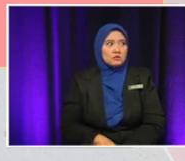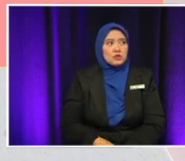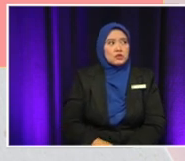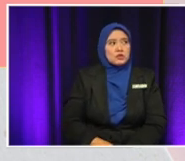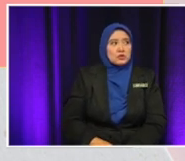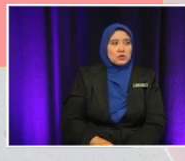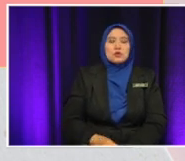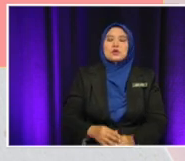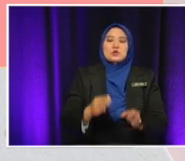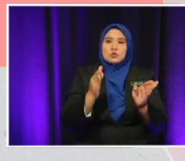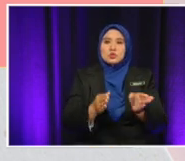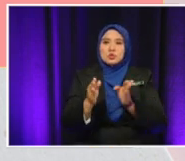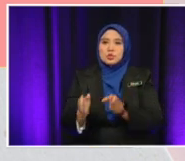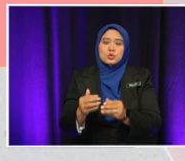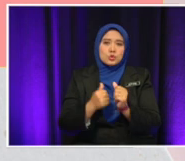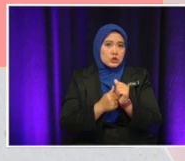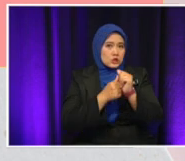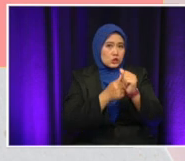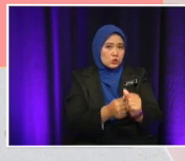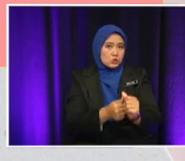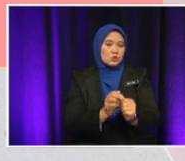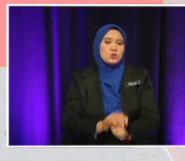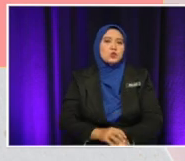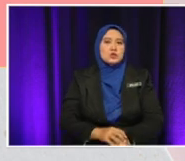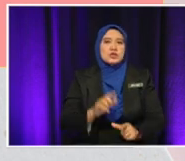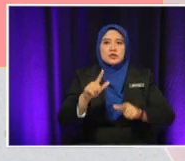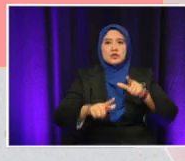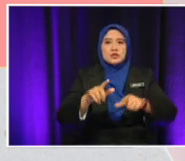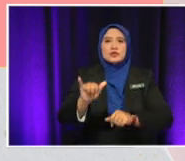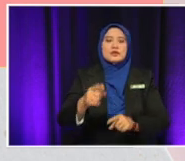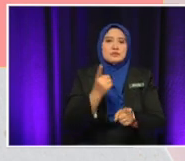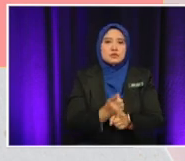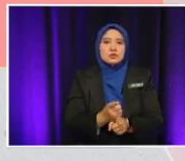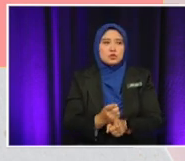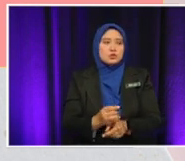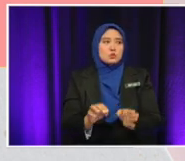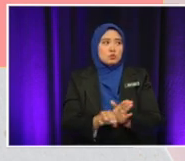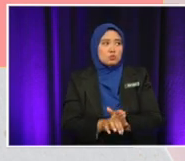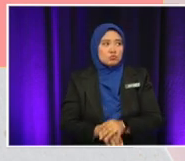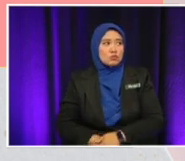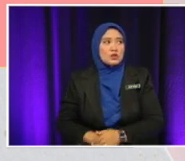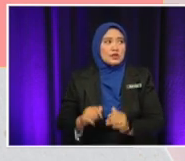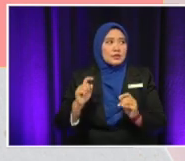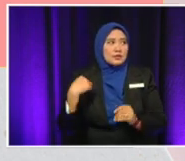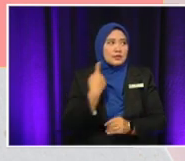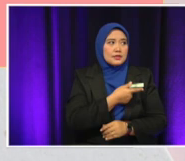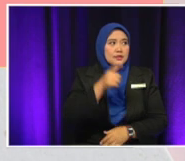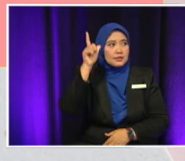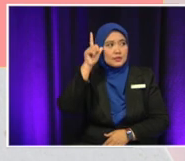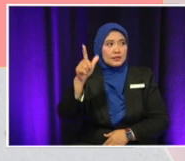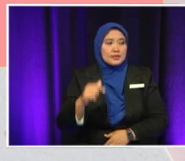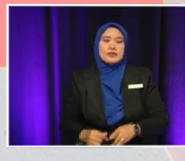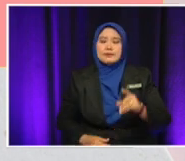menghasilkan karya mengikuti tema dan mencetak make up contoh B menyediakan bahan untuk make up contoh mengikut